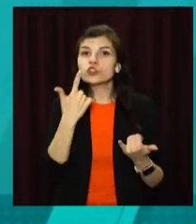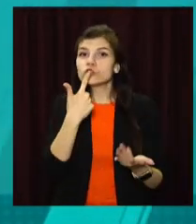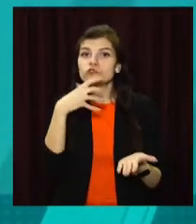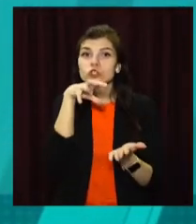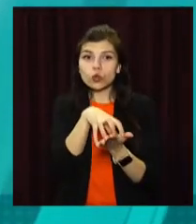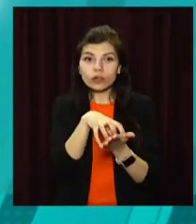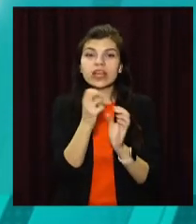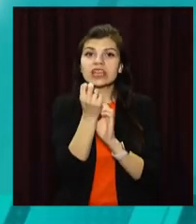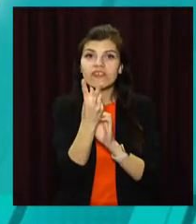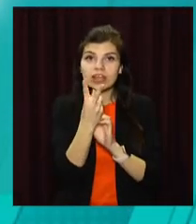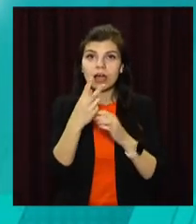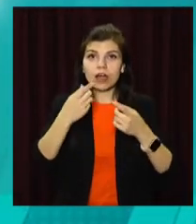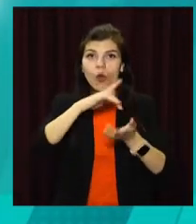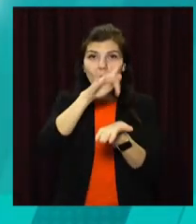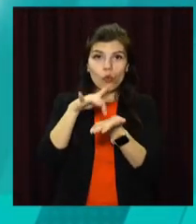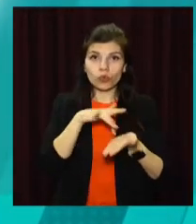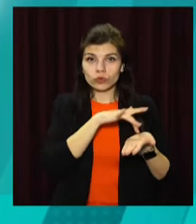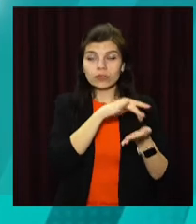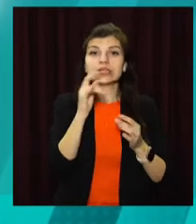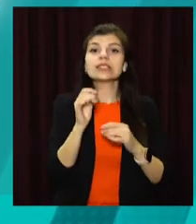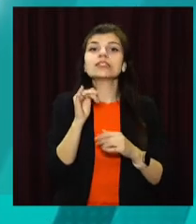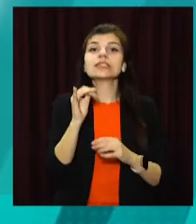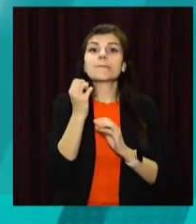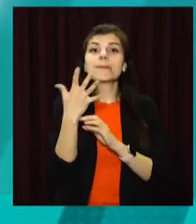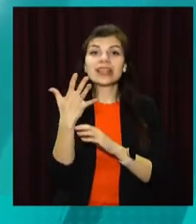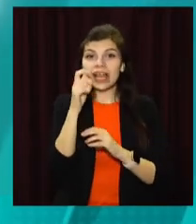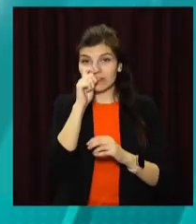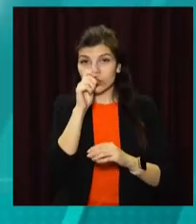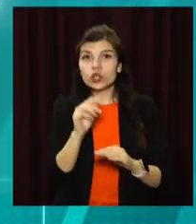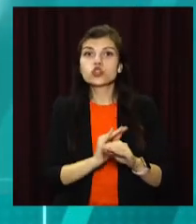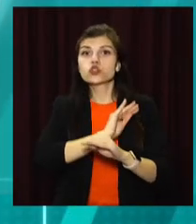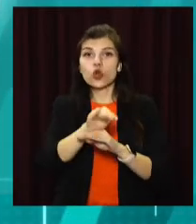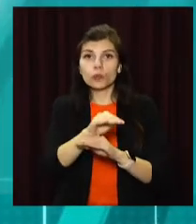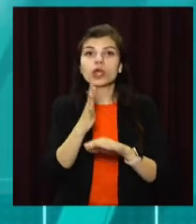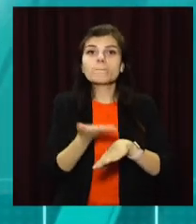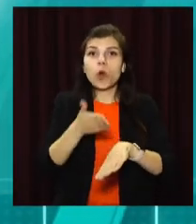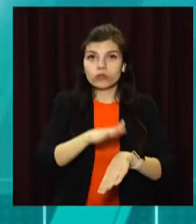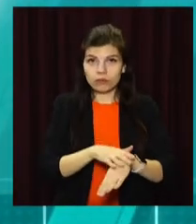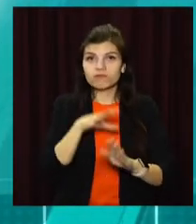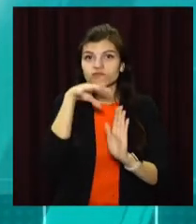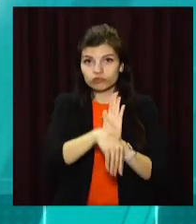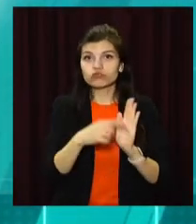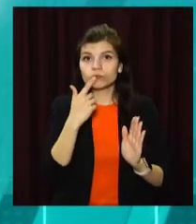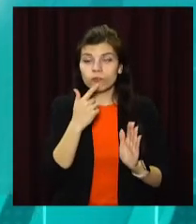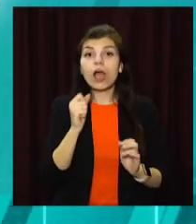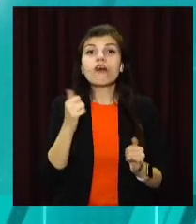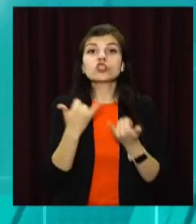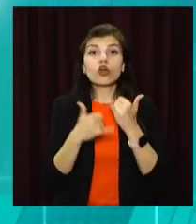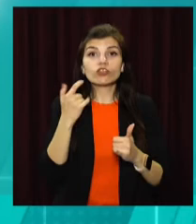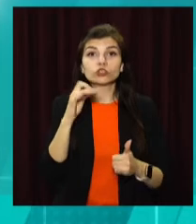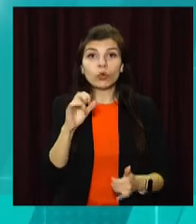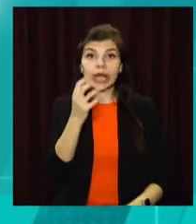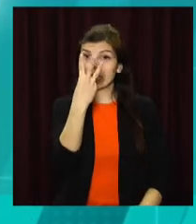зоні 12 областей країни. З 15 квітня до списку додалася і Полтавщина. В жовтій зоні наразі